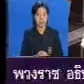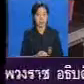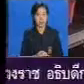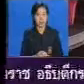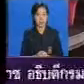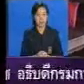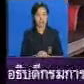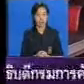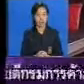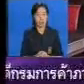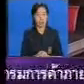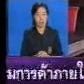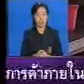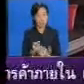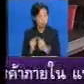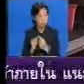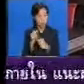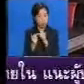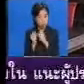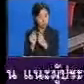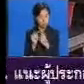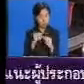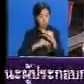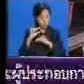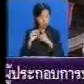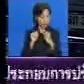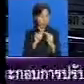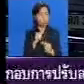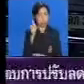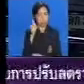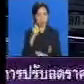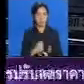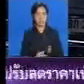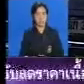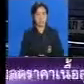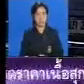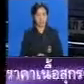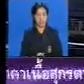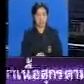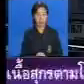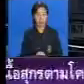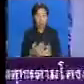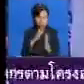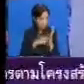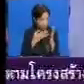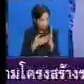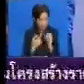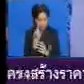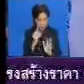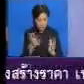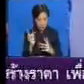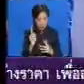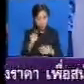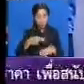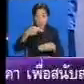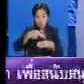ถ้าต่ออายุนี่ดีแน่ ดีแน่ ส่วนหนึ่งมาตรการที่หายไปนั่นคือการลดภาษีสรรพสามิ